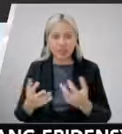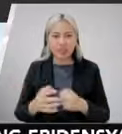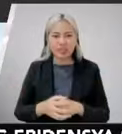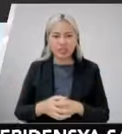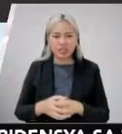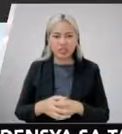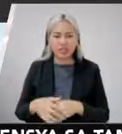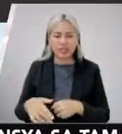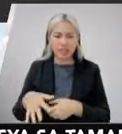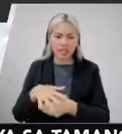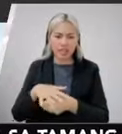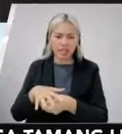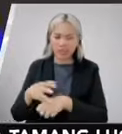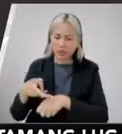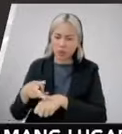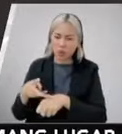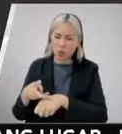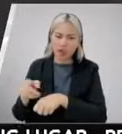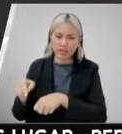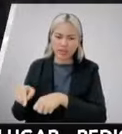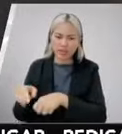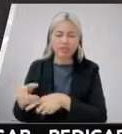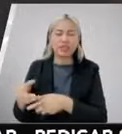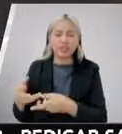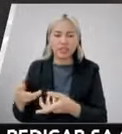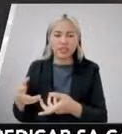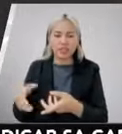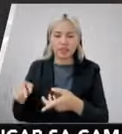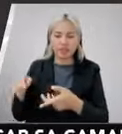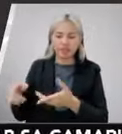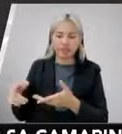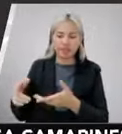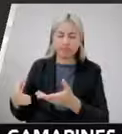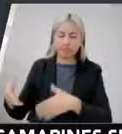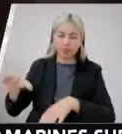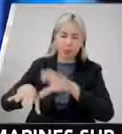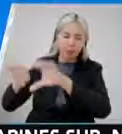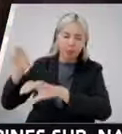tinambak malapit sa isang bahay. Wala namang sugatan sa insidente.